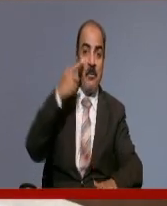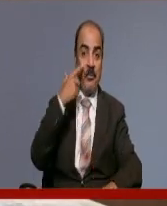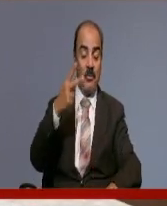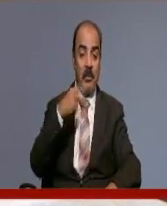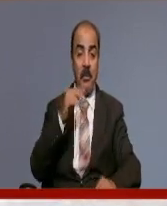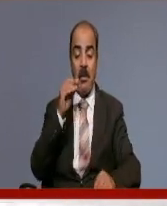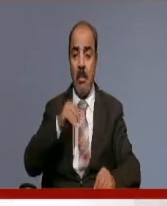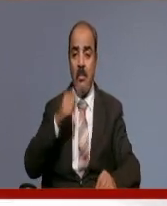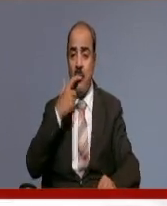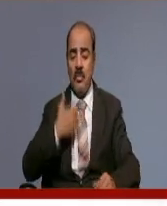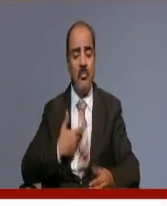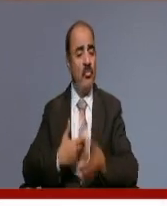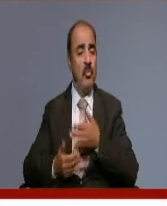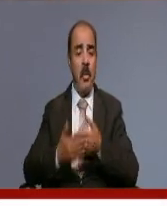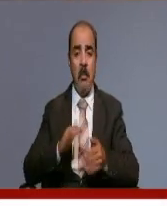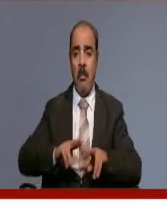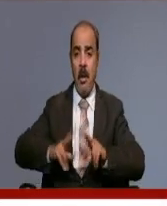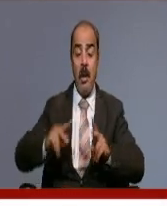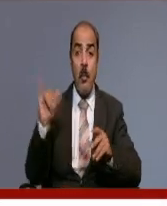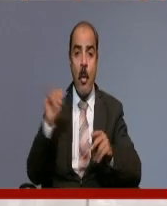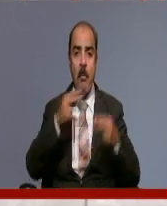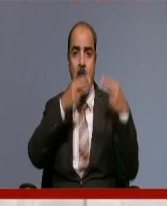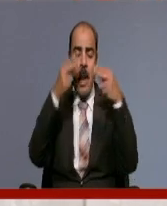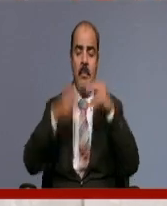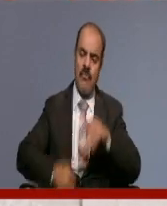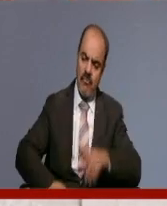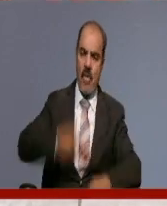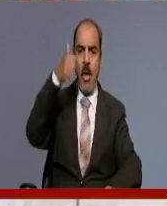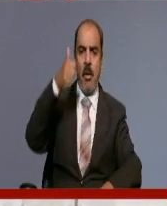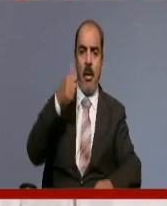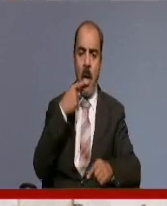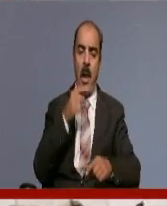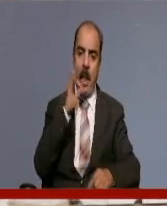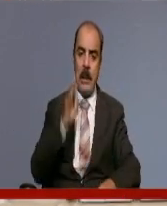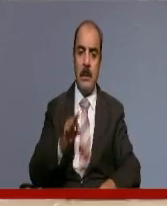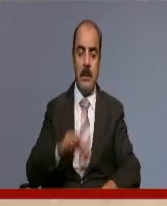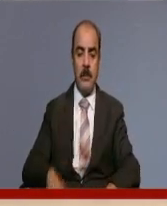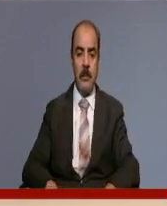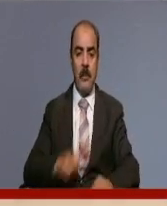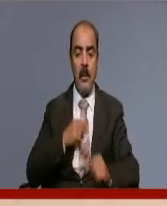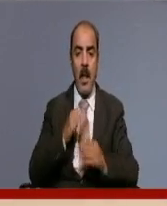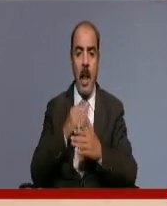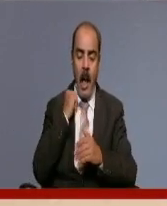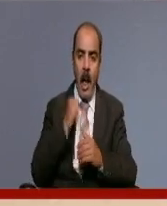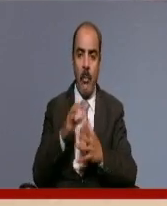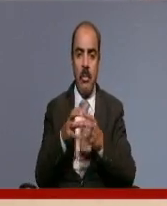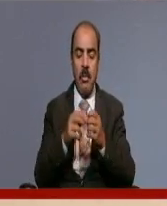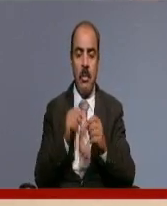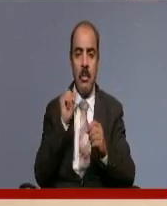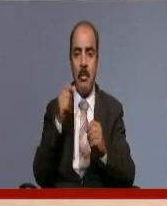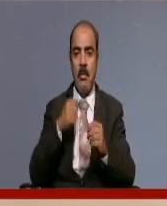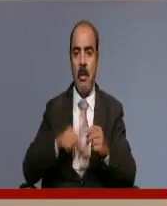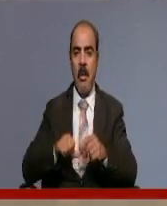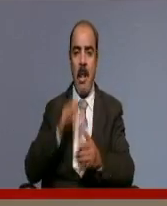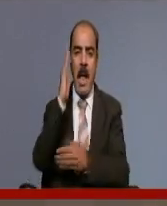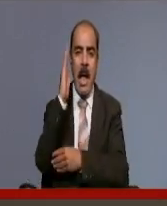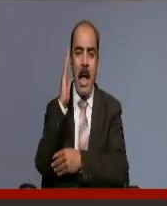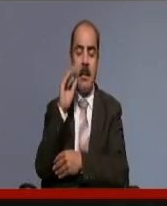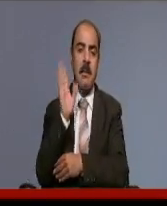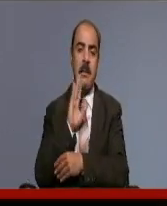في اي سن لان حلمها مش مجرد حلمها كان في الاصل